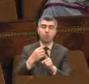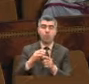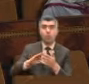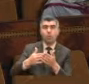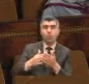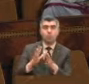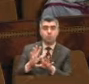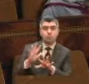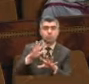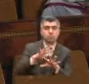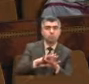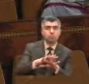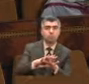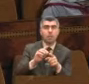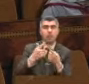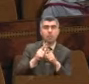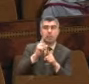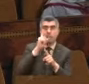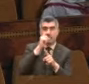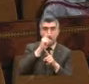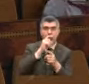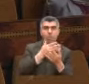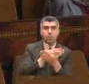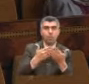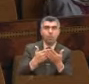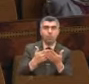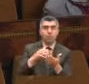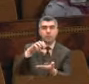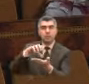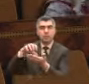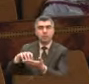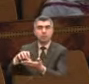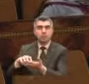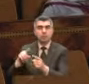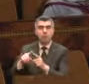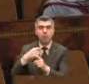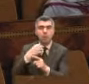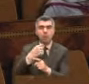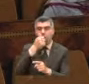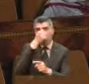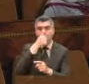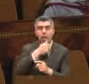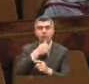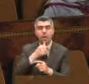اللي متعلق بتهديدات خطيره كيشهدها الموقع الايكولوجي المصب ملويه المصنف ضمن قائمه رامسار. كنتكلم على